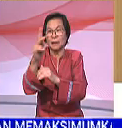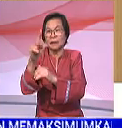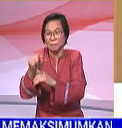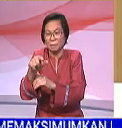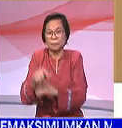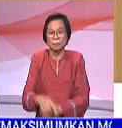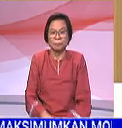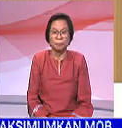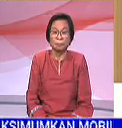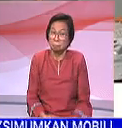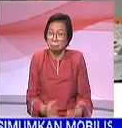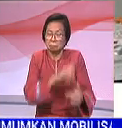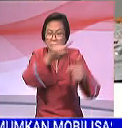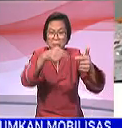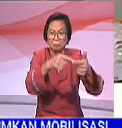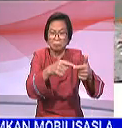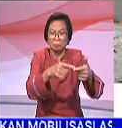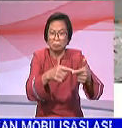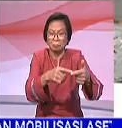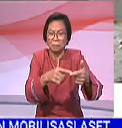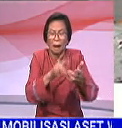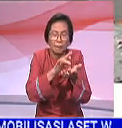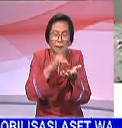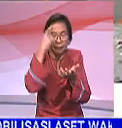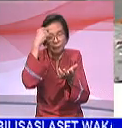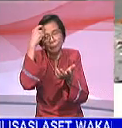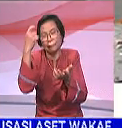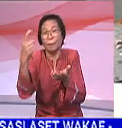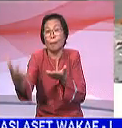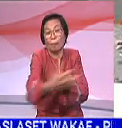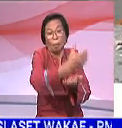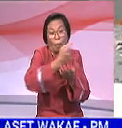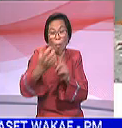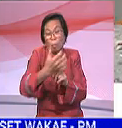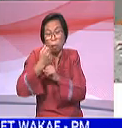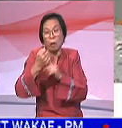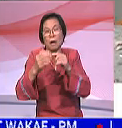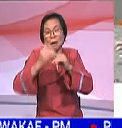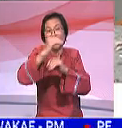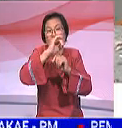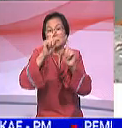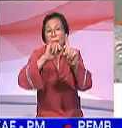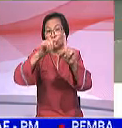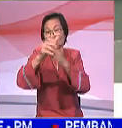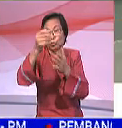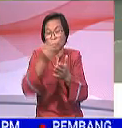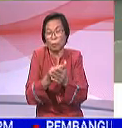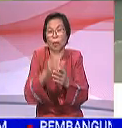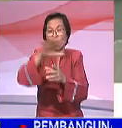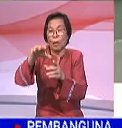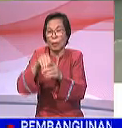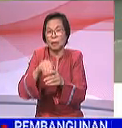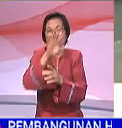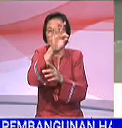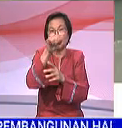kg ini diikuti dengan pil ekstasi dengan nilai rampasan lebih sejuta Ringgit yang melibatkan lebih